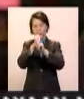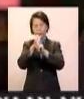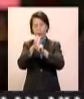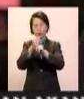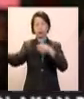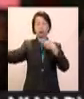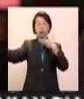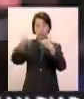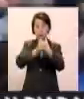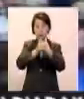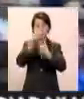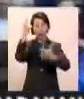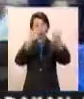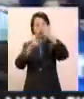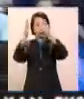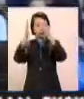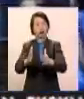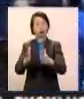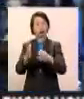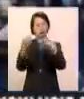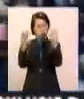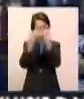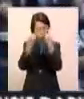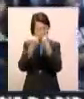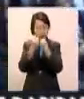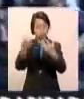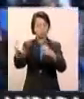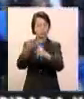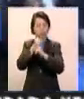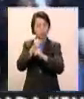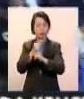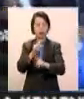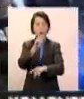ketibaan pelancong antara seramai